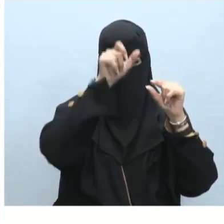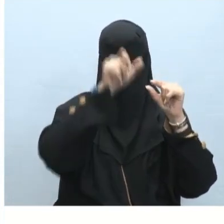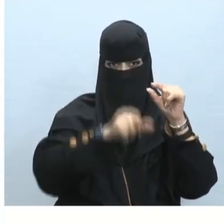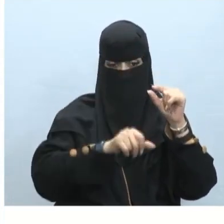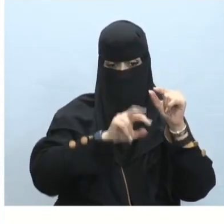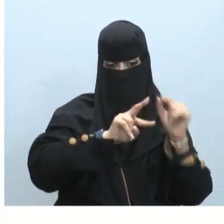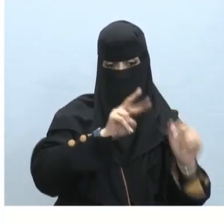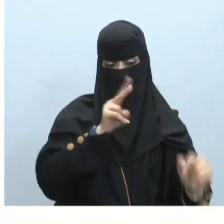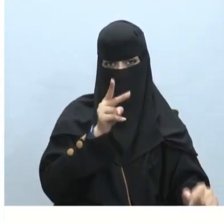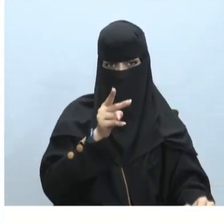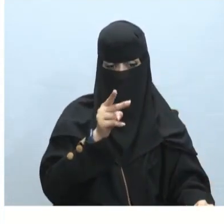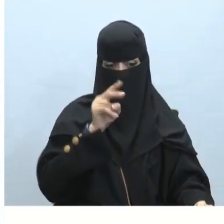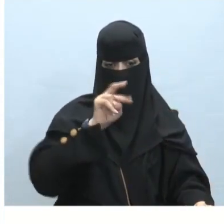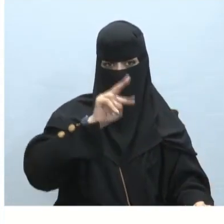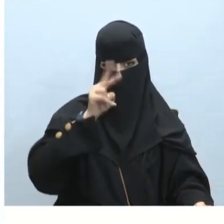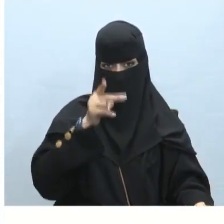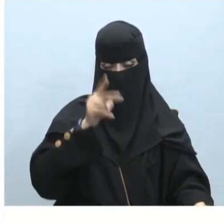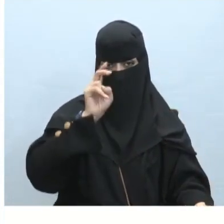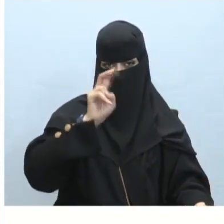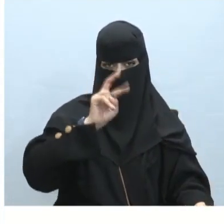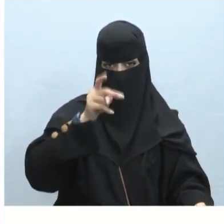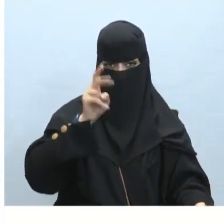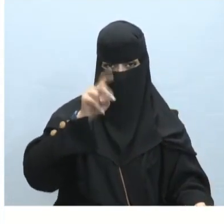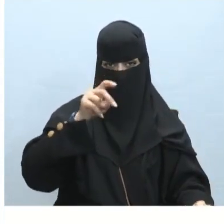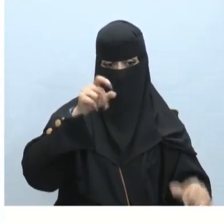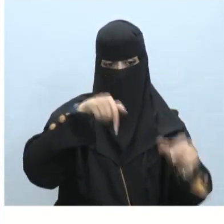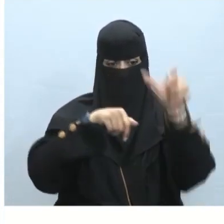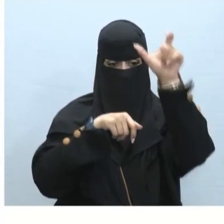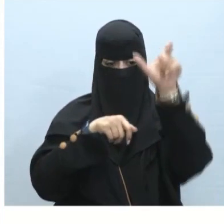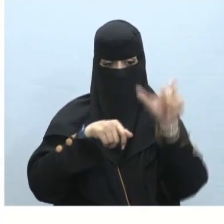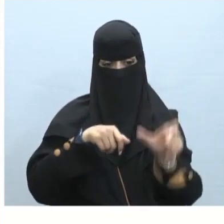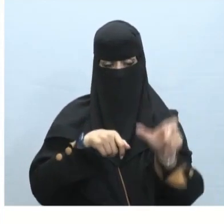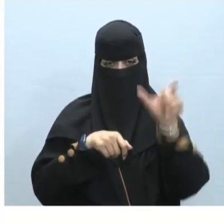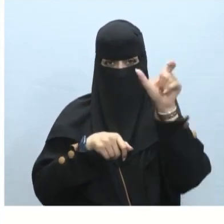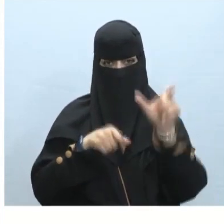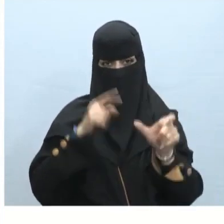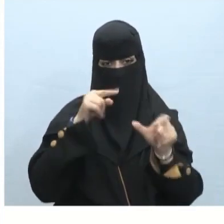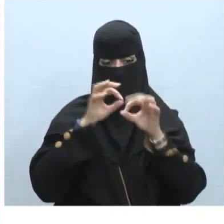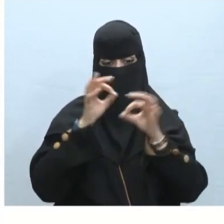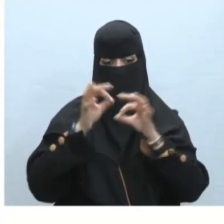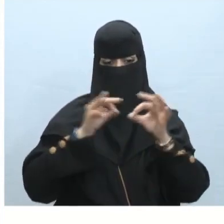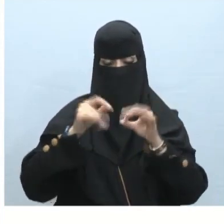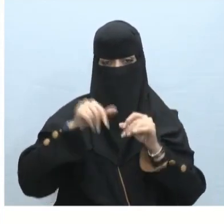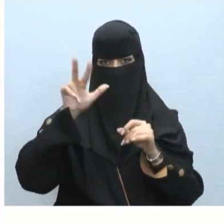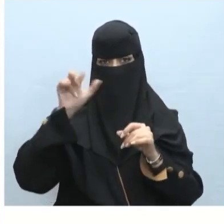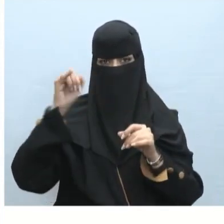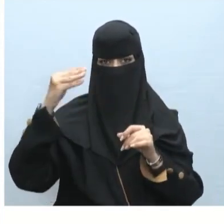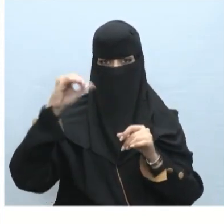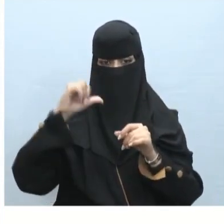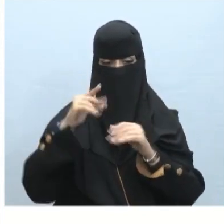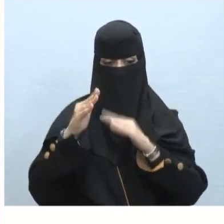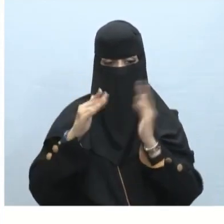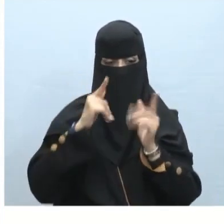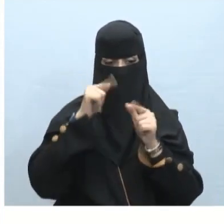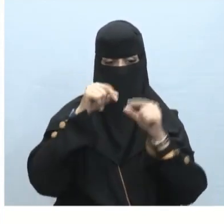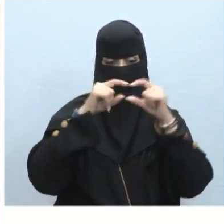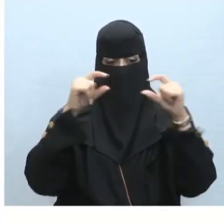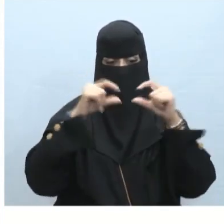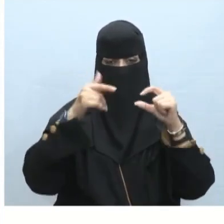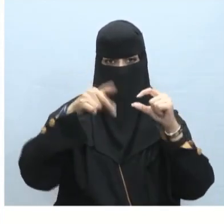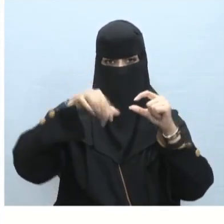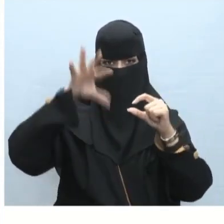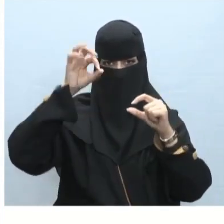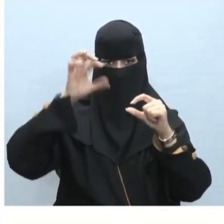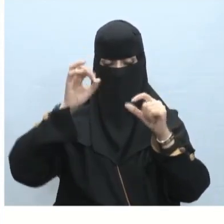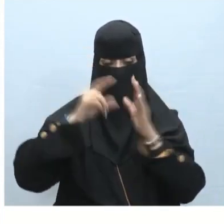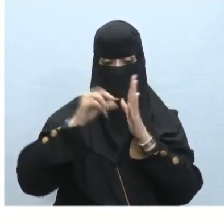المحور الراسي نضغط ضغطه مزدوجه ستظهر قائمه او نافذه تنسيق المحور في الجزء الايسر في